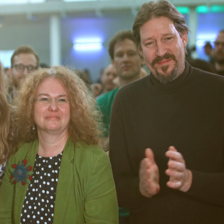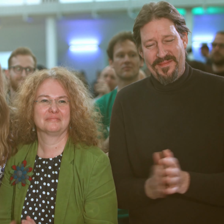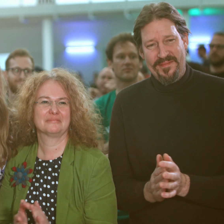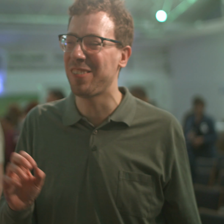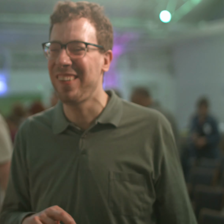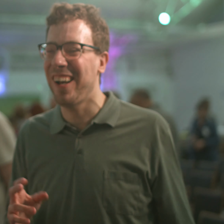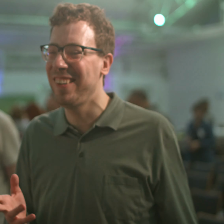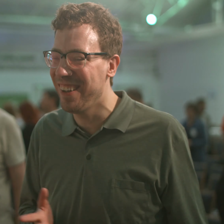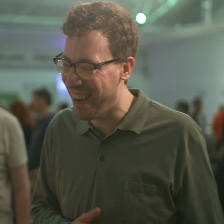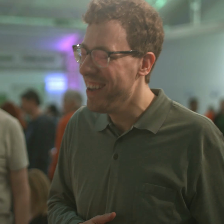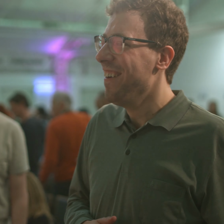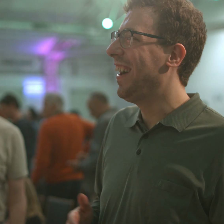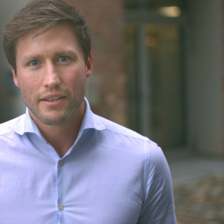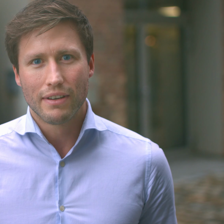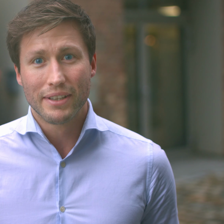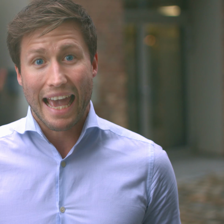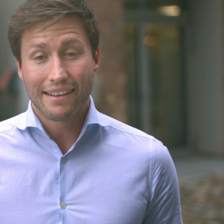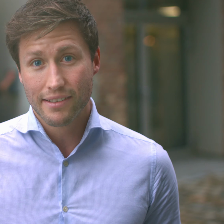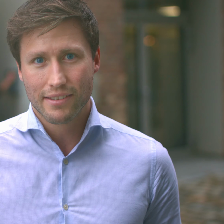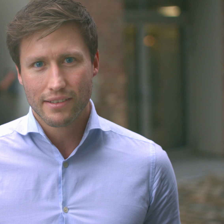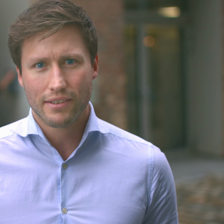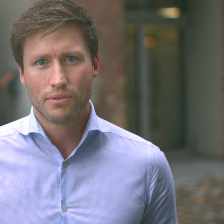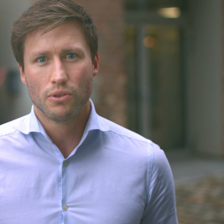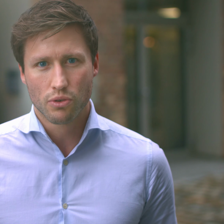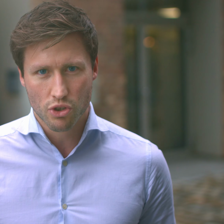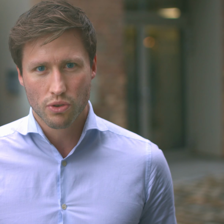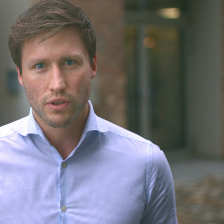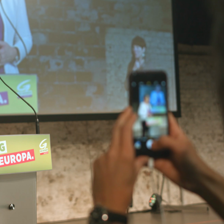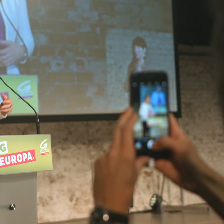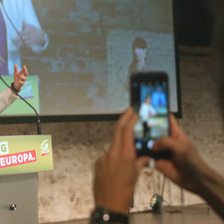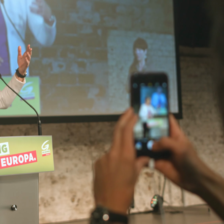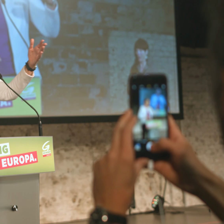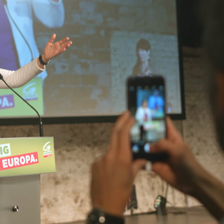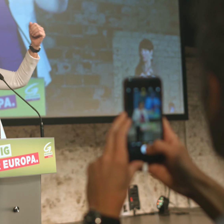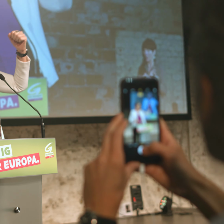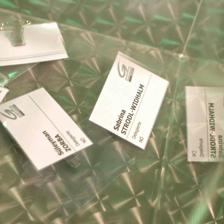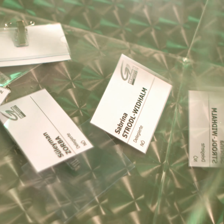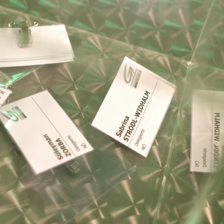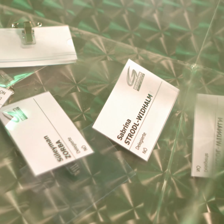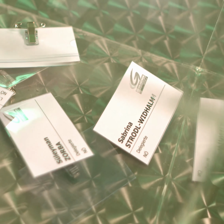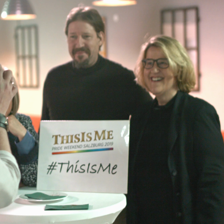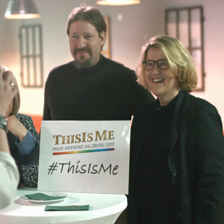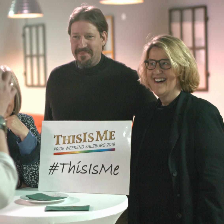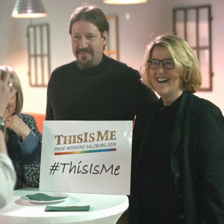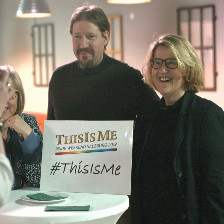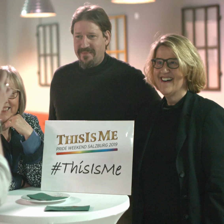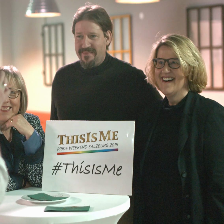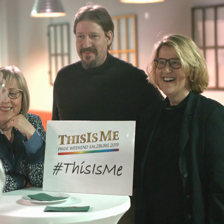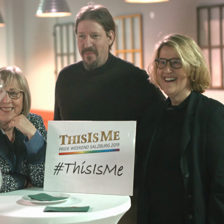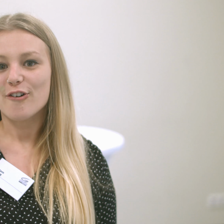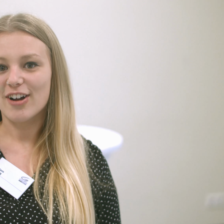Wir brauchen die Grünen im Europäischen Parlament, weil wir die einzigen sind, die sich für den Naturschutz, für Klimaschutz und den Zusammenhalt in dieser